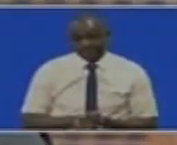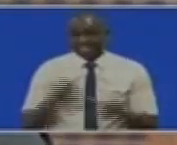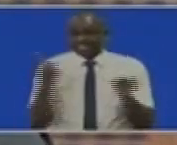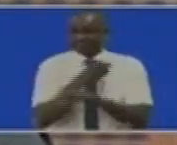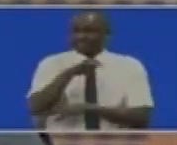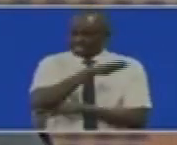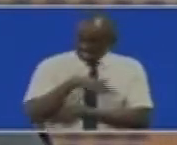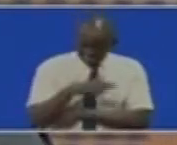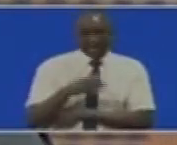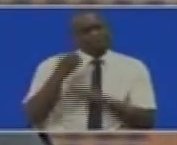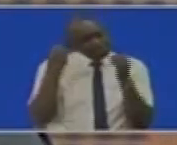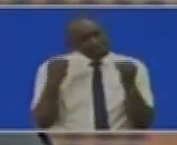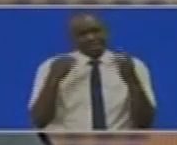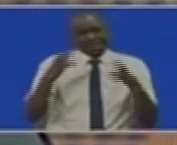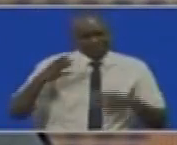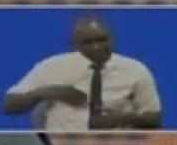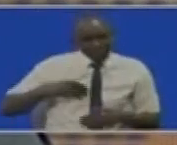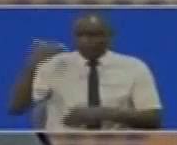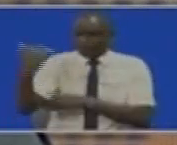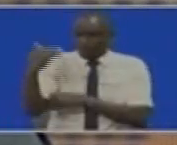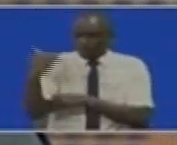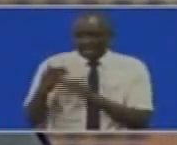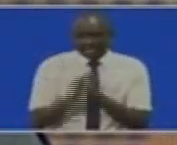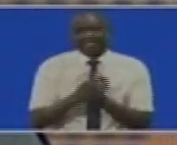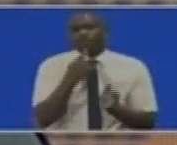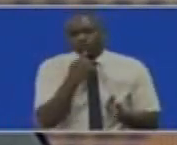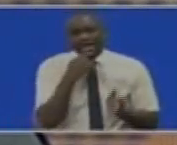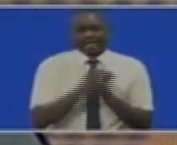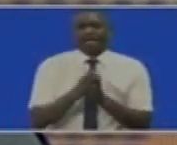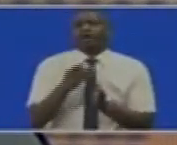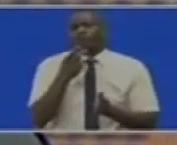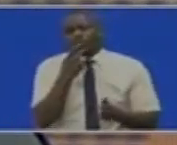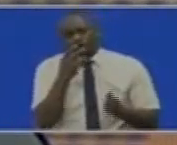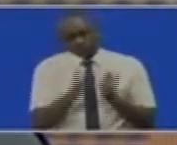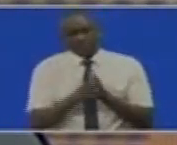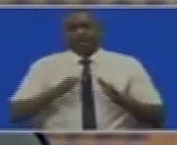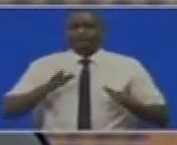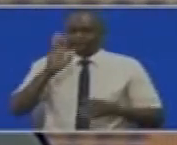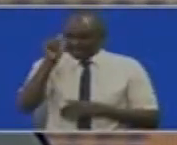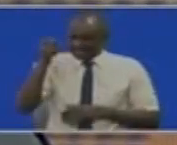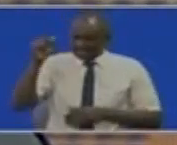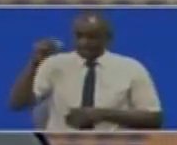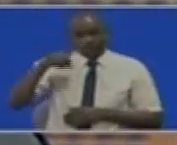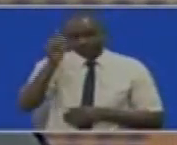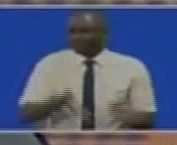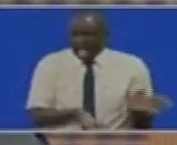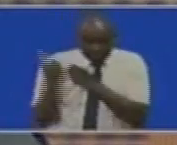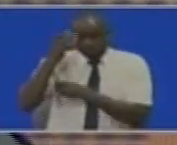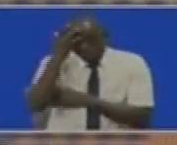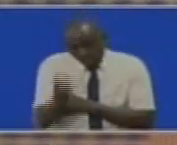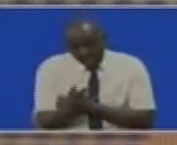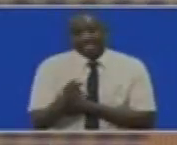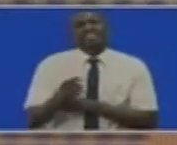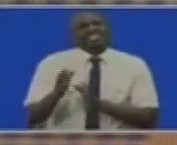Kwingineko mtazamaji, mamia ya watu mipakani mwa kaunti za Turkana, Pokoti ya Magharibi na Baringo wamekimbilia usalama wao baada ya